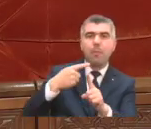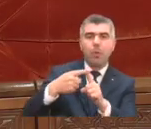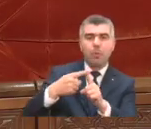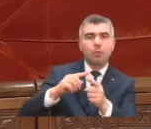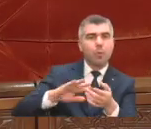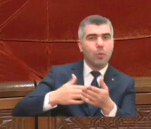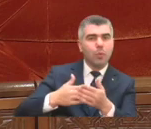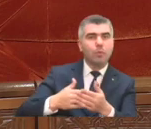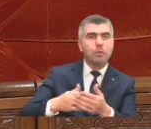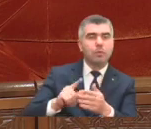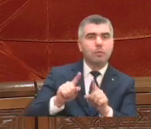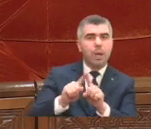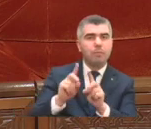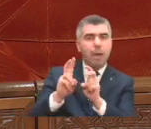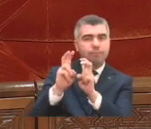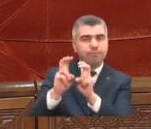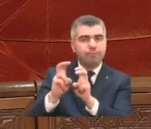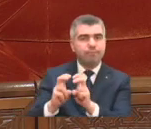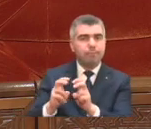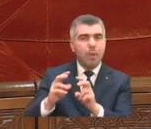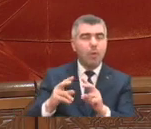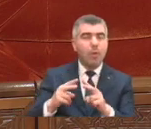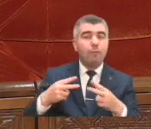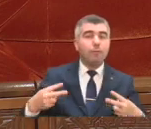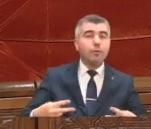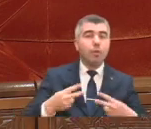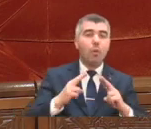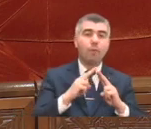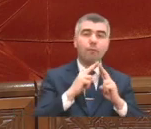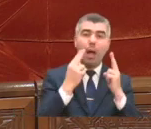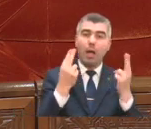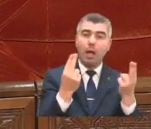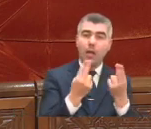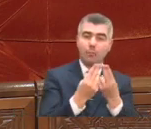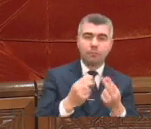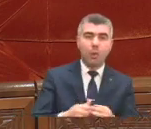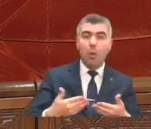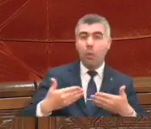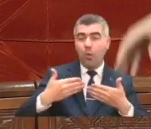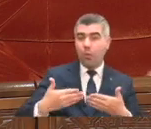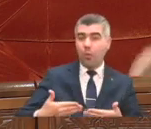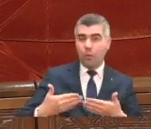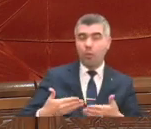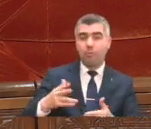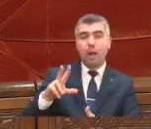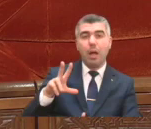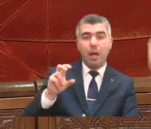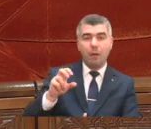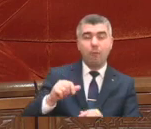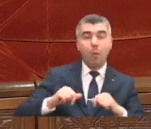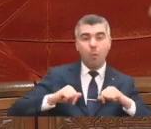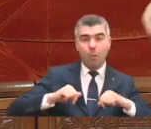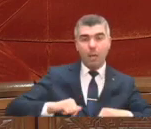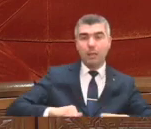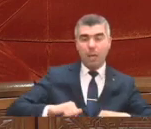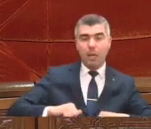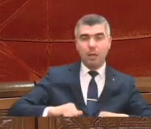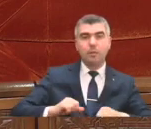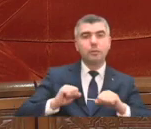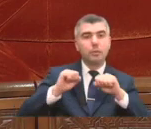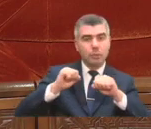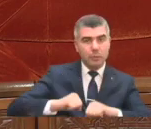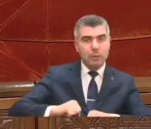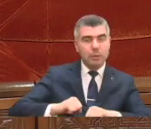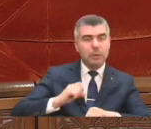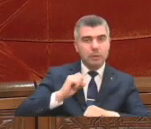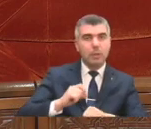الاساسيه والتذبذب في الاسعار ديال الاسواق في الاسواق العالميه. فاليوم كيف ما كتعرفوا هذه الوزاره بالذات تفاعلت بطريقه